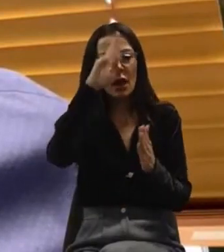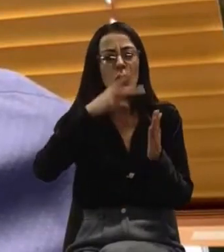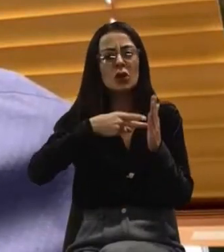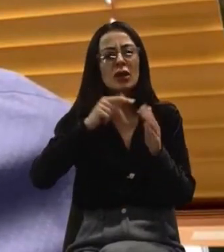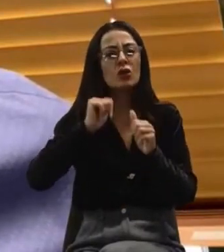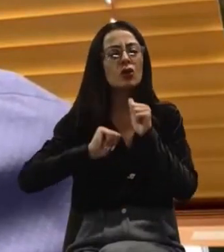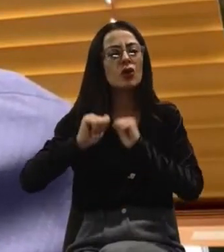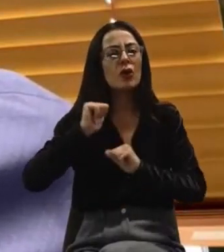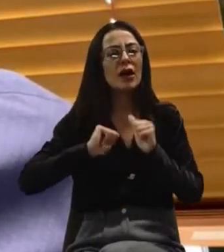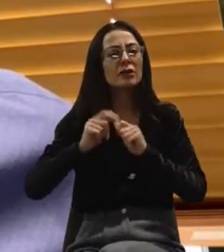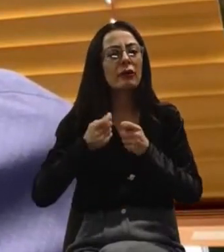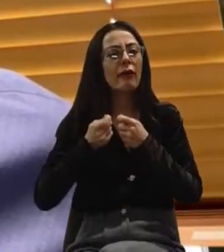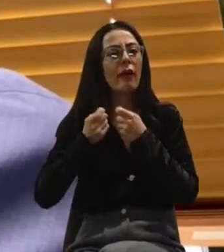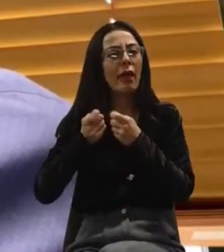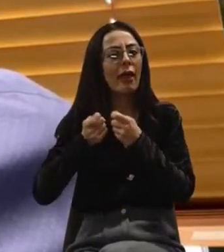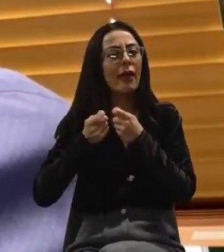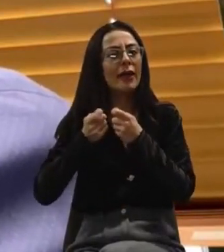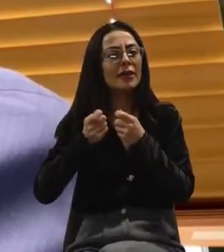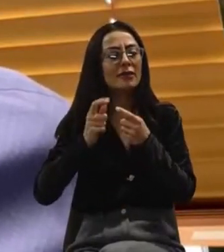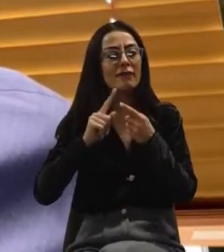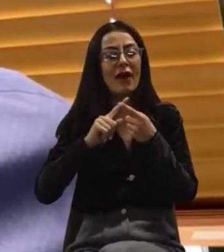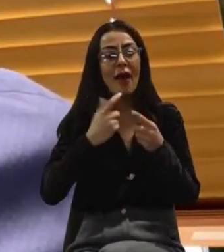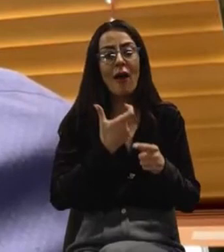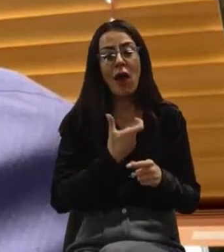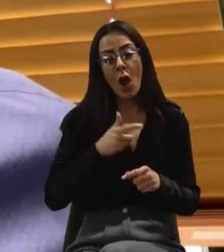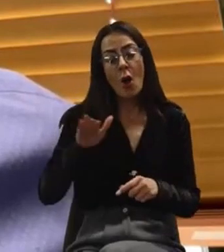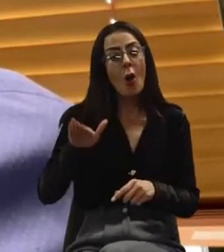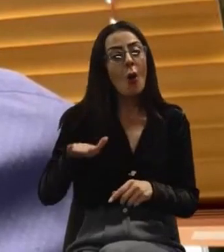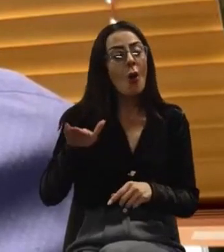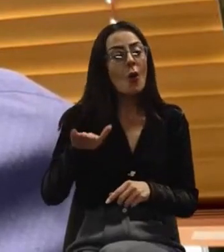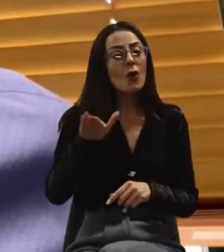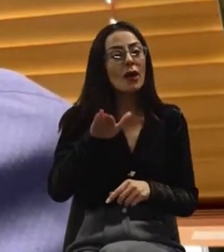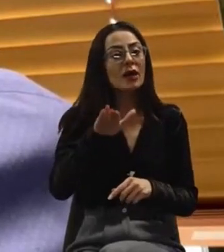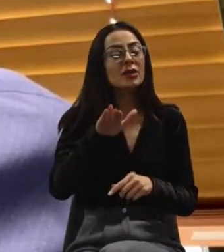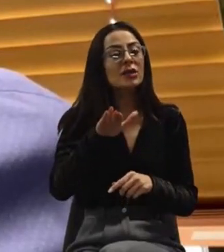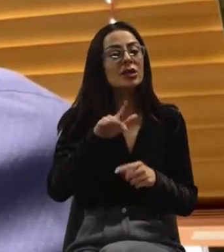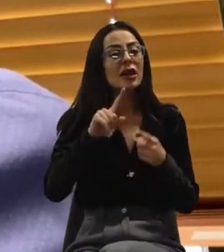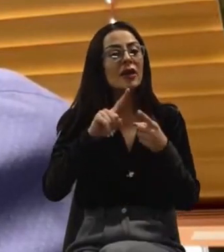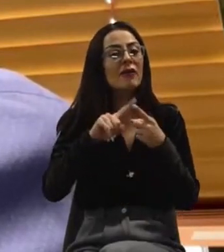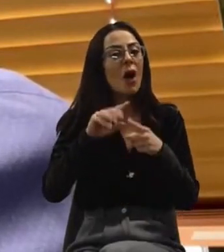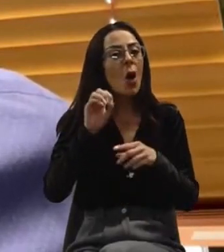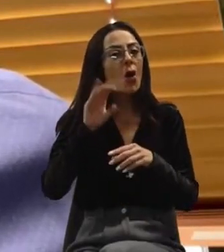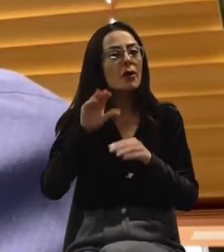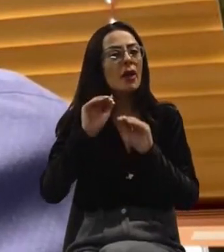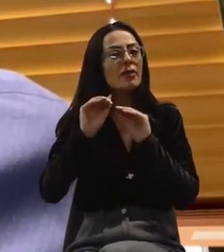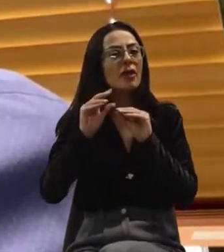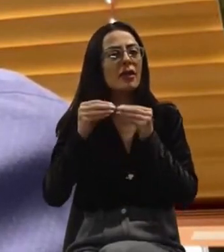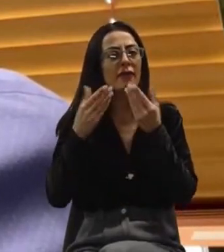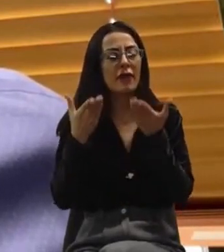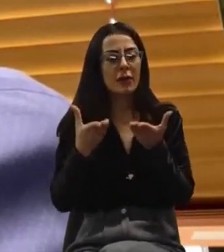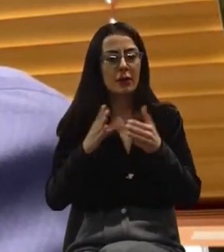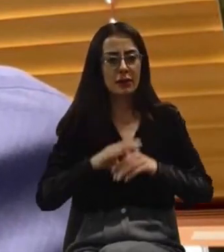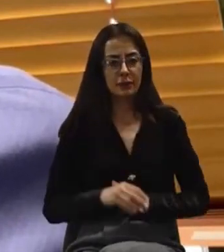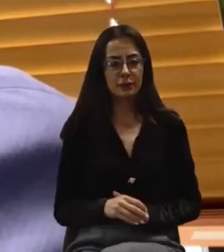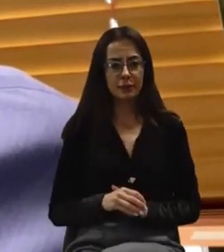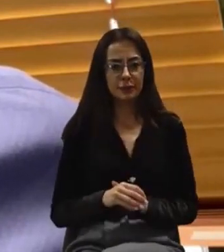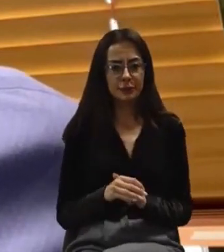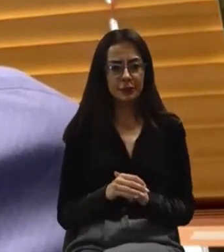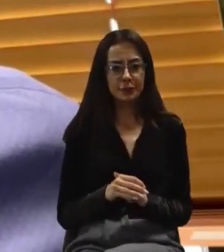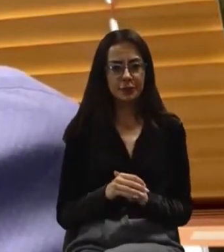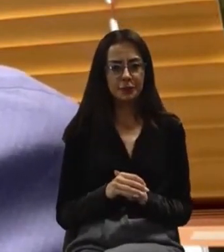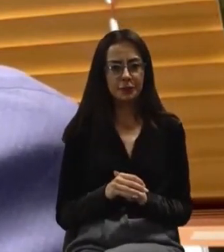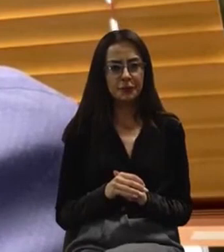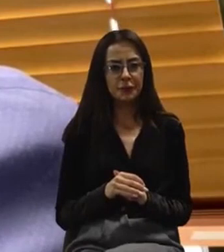buradaki eğitim kalitesine öğrencilere ve öğretim görevlileri üniversite destek olmak ve